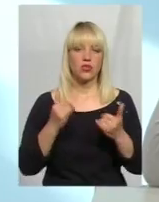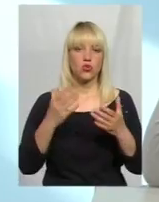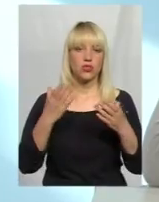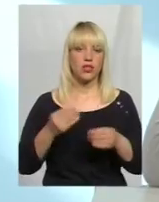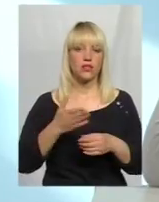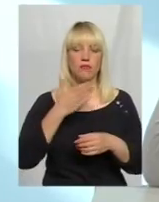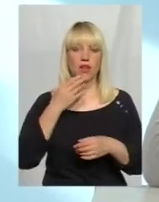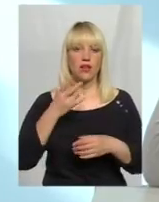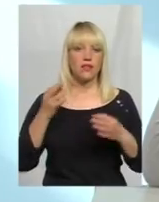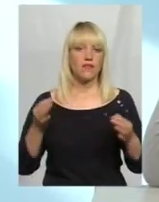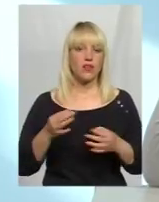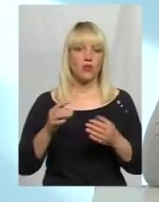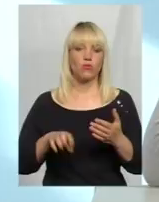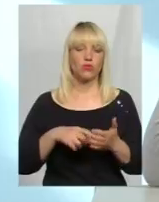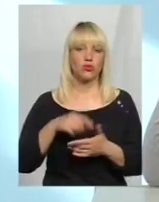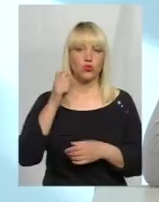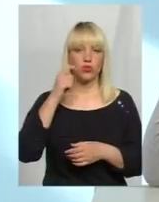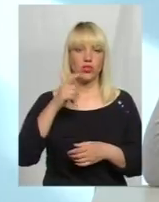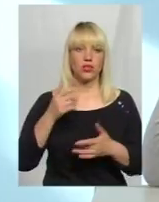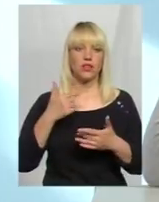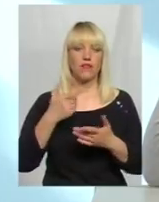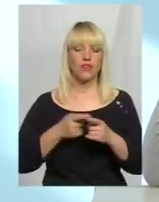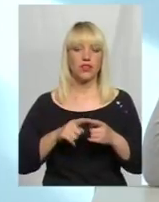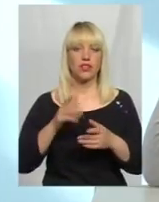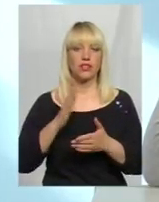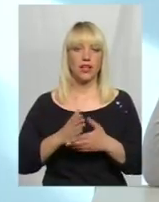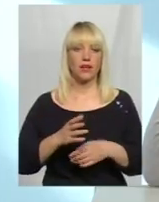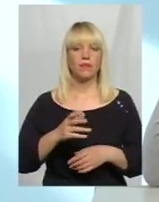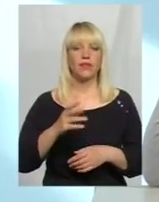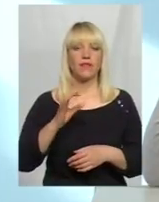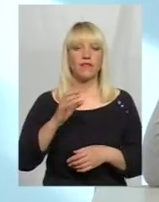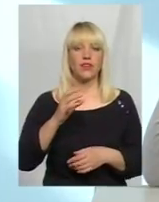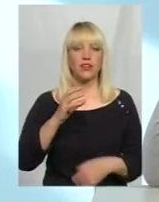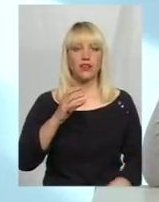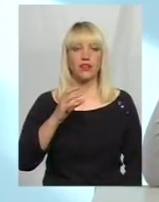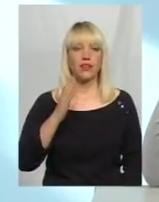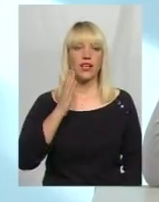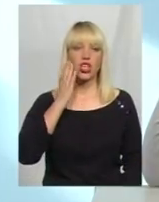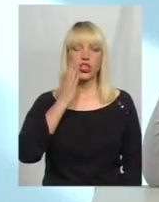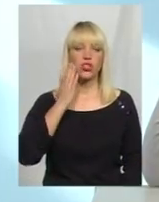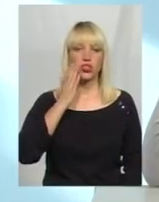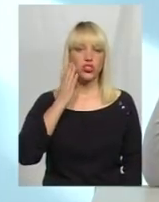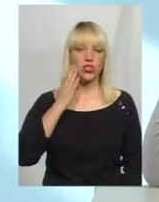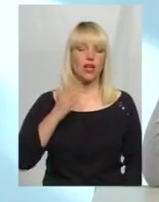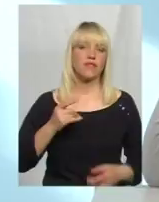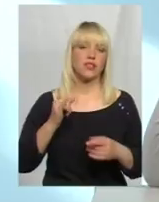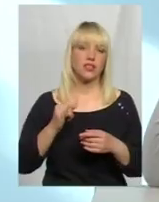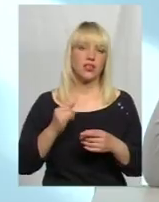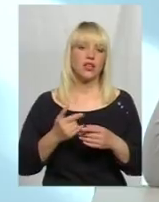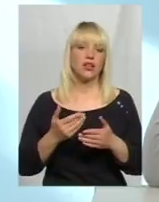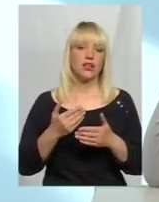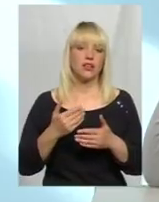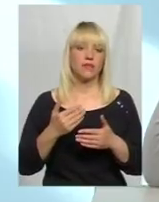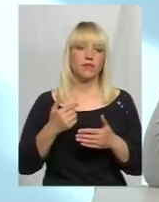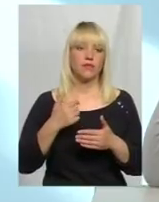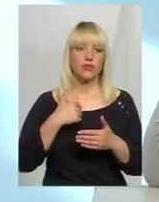України. Він є, наскільки мені відомо, в Кишиневі, Ну, маємо надію і сподівання, що ми домовимося,